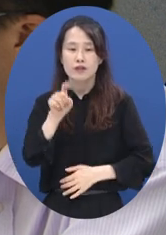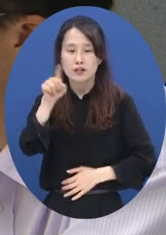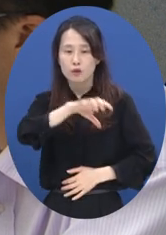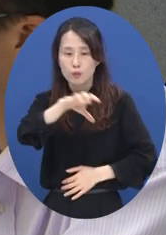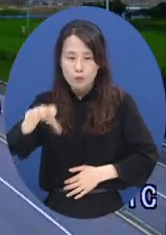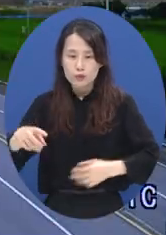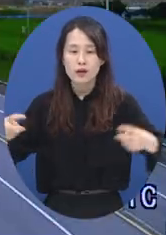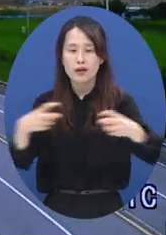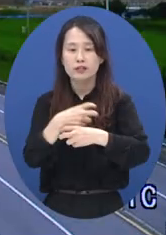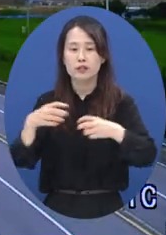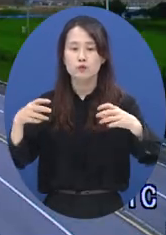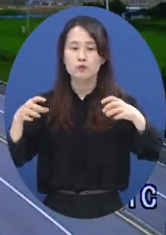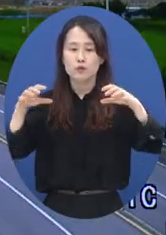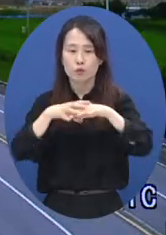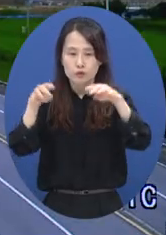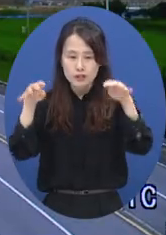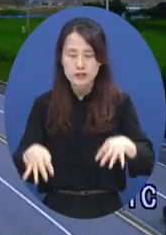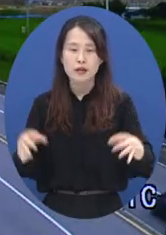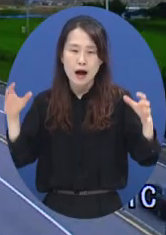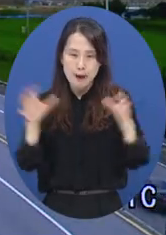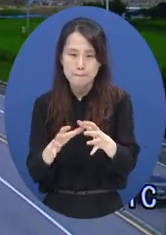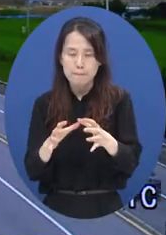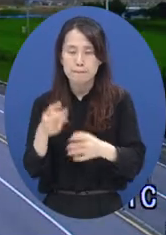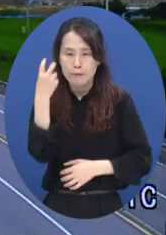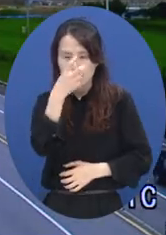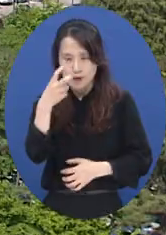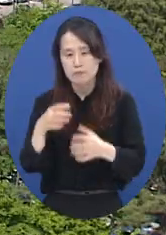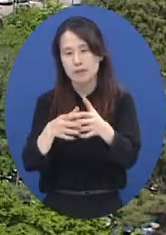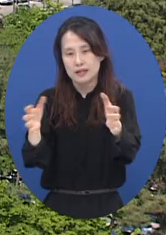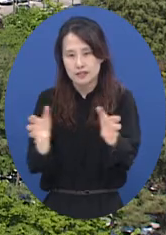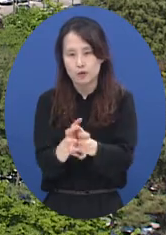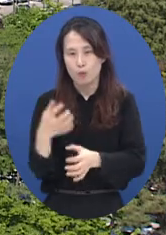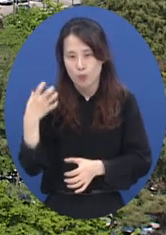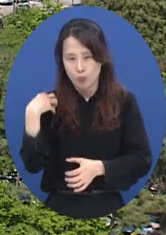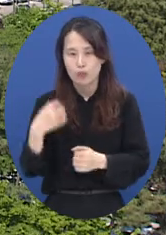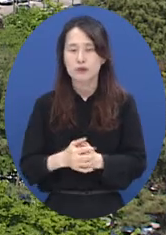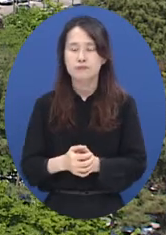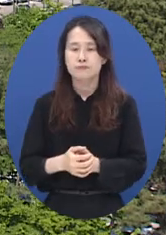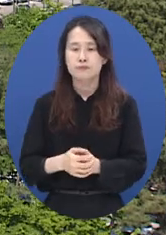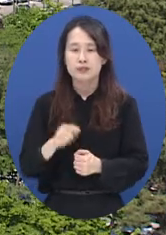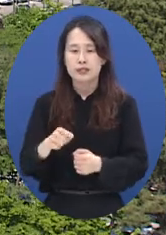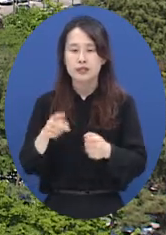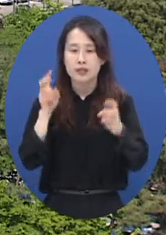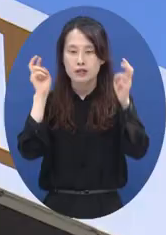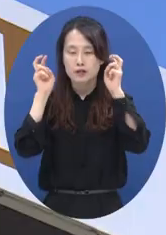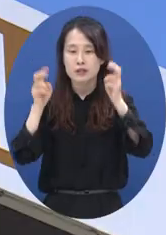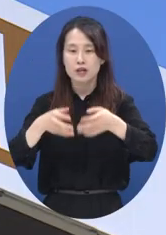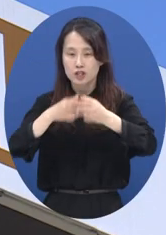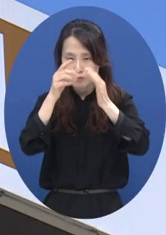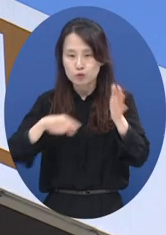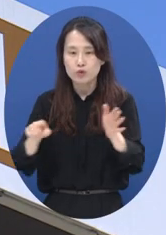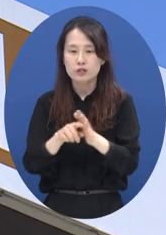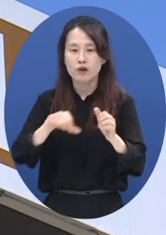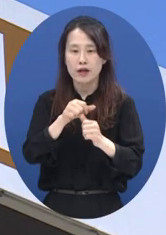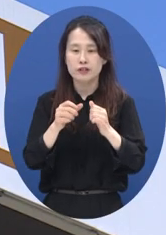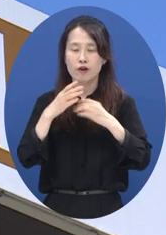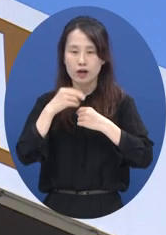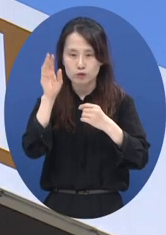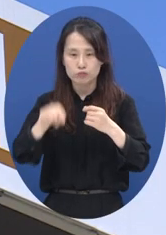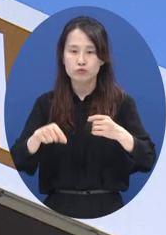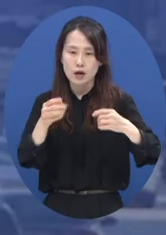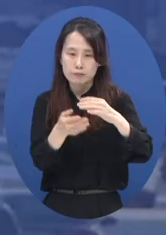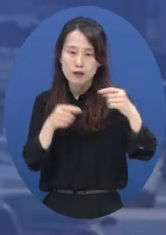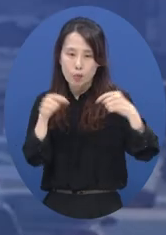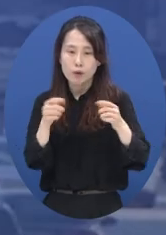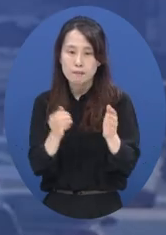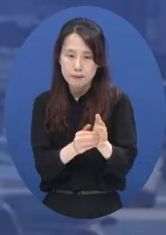31개 시군의 대중교통 체계를 통합 관리하는 전담 기관입니다. 경기도는 경기교통공사 설립을 위해 행정안전부와 사전 협의를